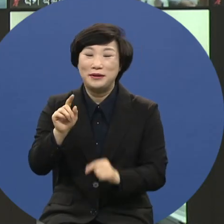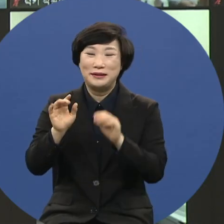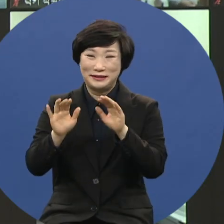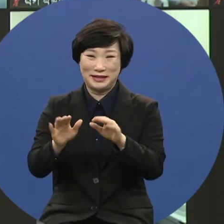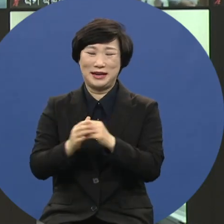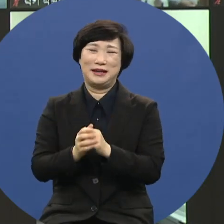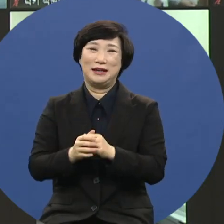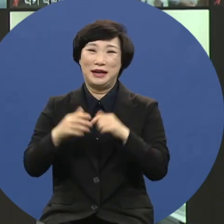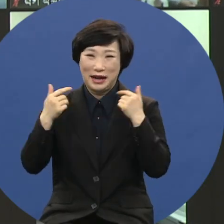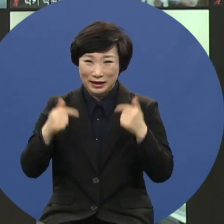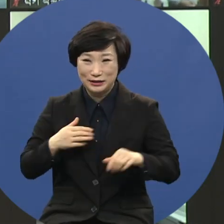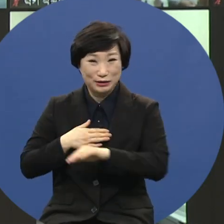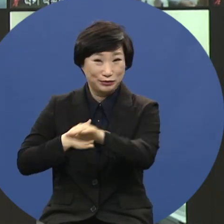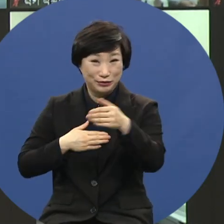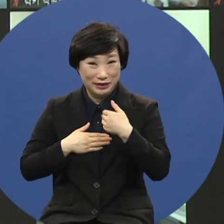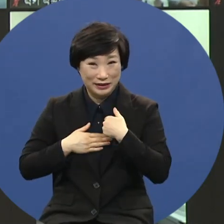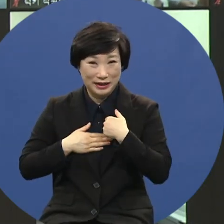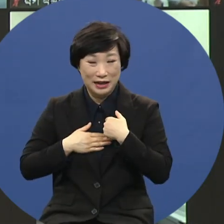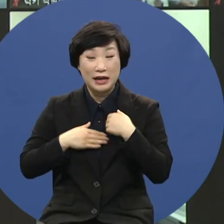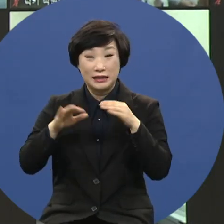무슨 말씀이든지 내게